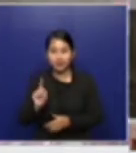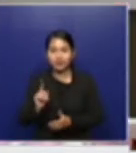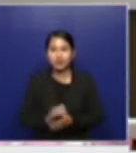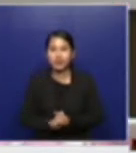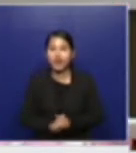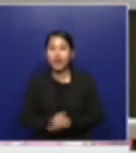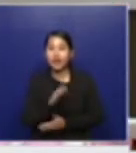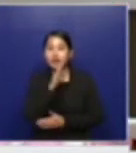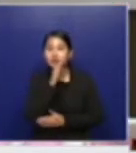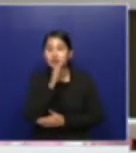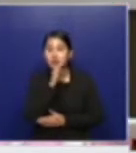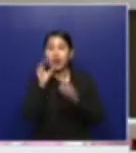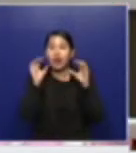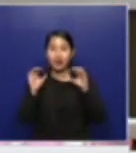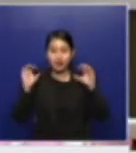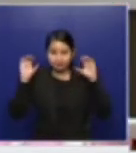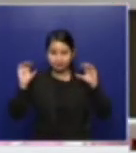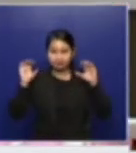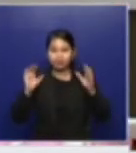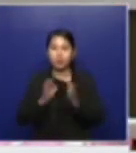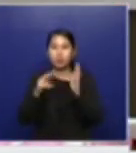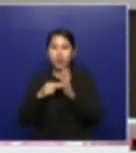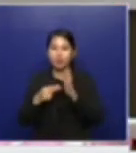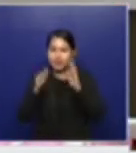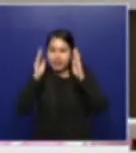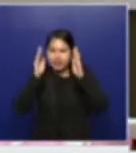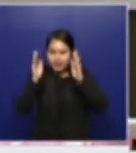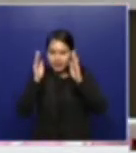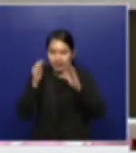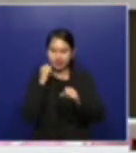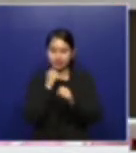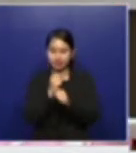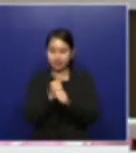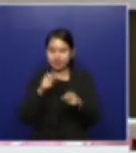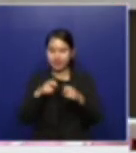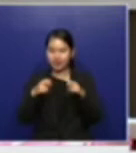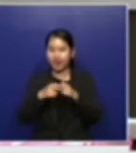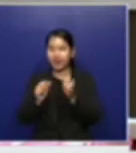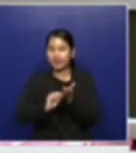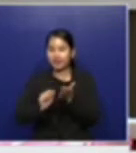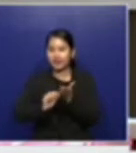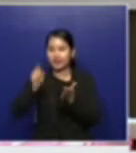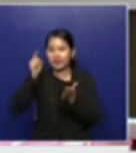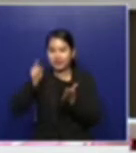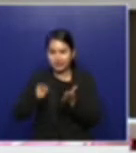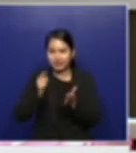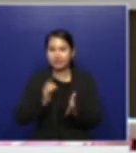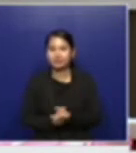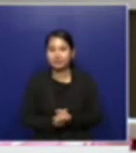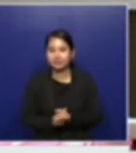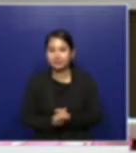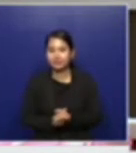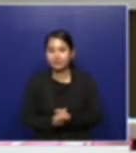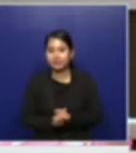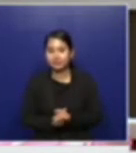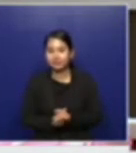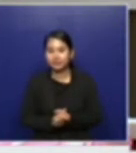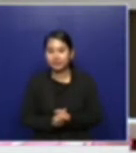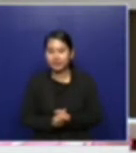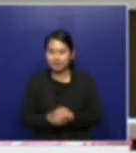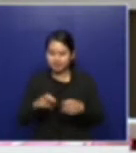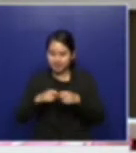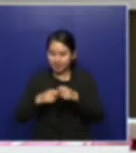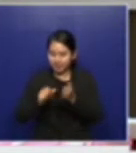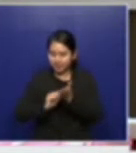าหากว่ารัฐมีความตั้งใจจริงๆในการแก้ปัญหาหรือสภาพัฒน์มีความตั้งใจจริงๆที่จะติดต